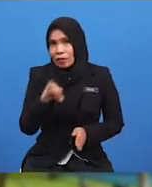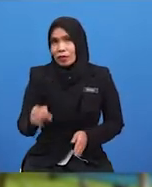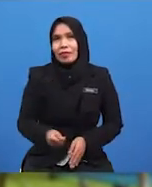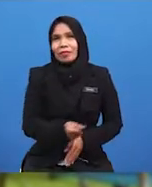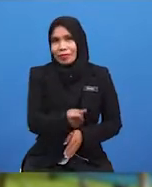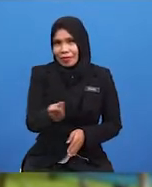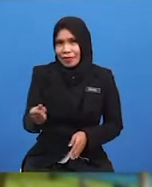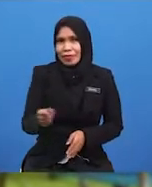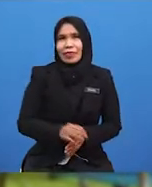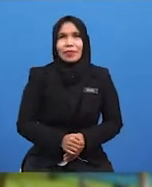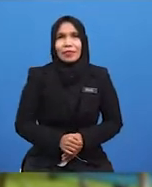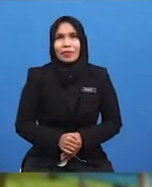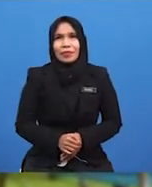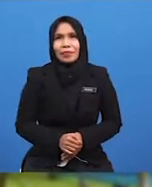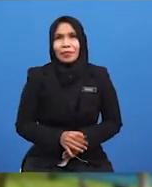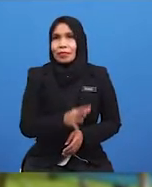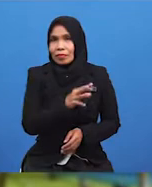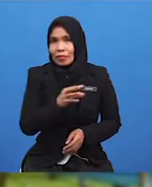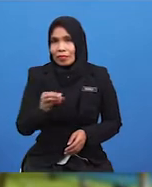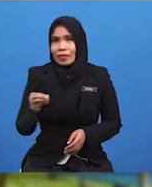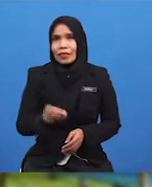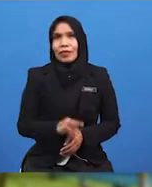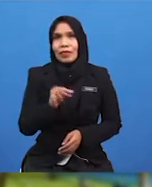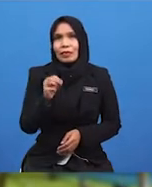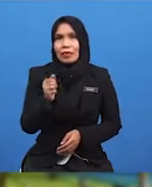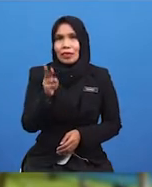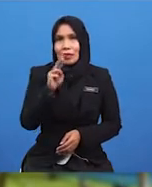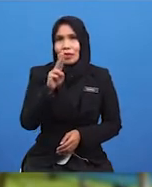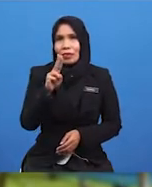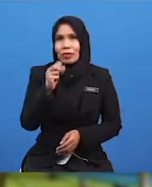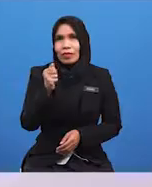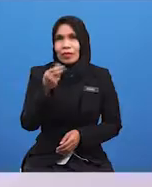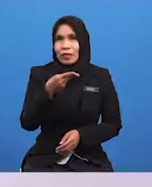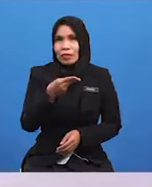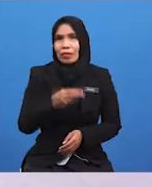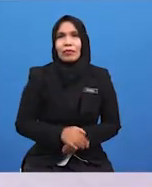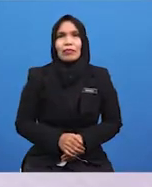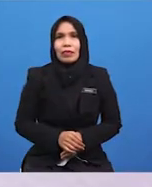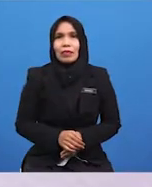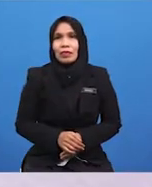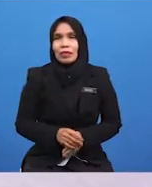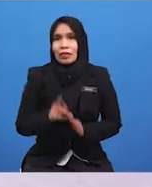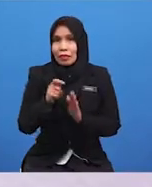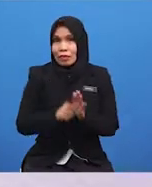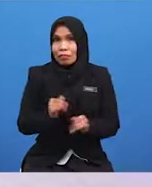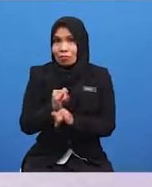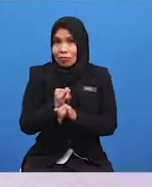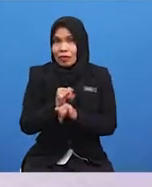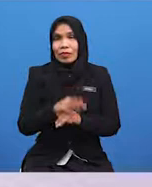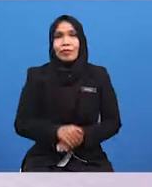rendah dan Marwah diri pun akan terpelihara Jang kedua